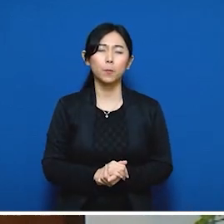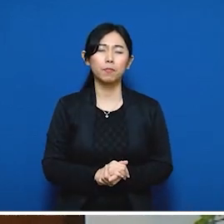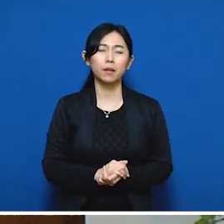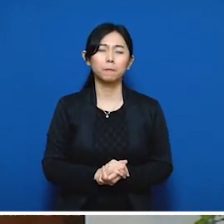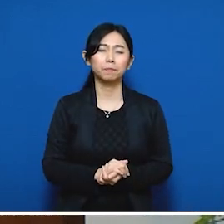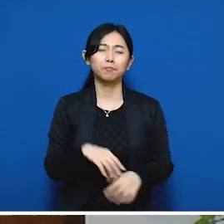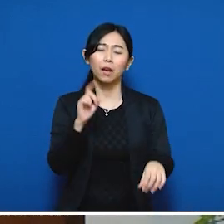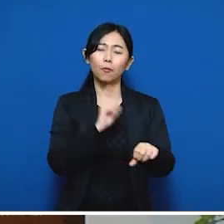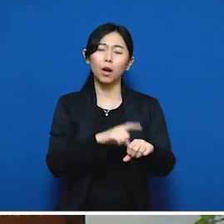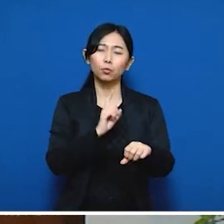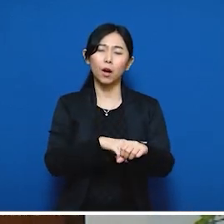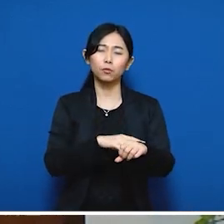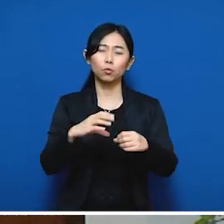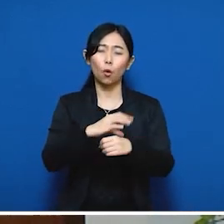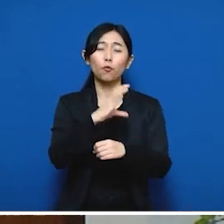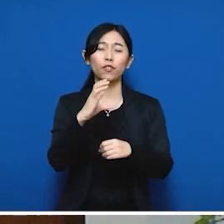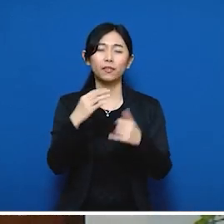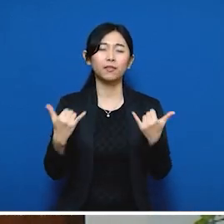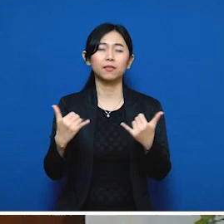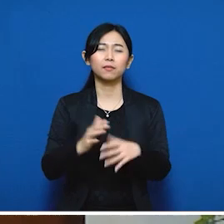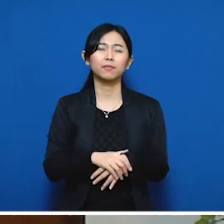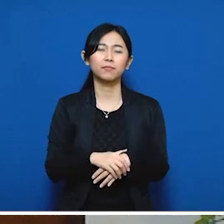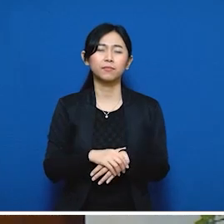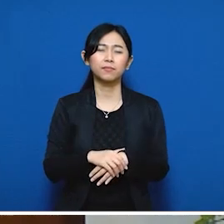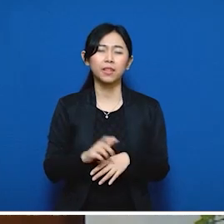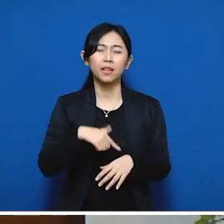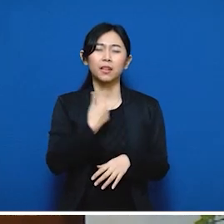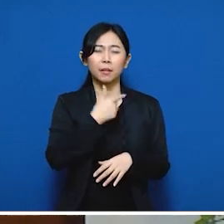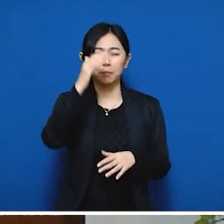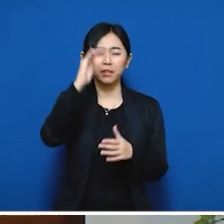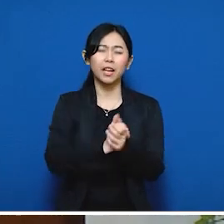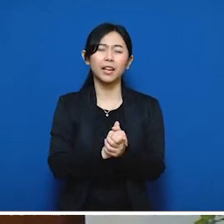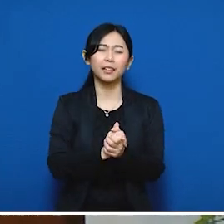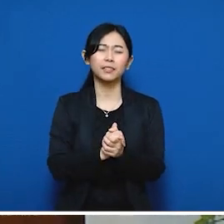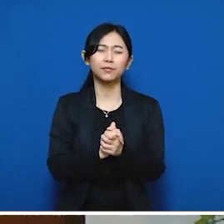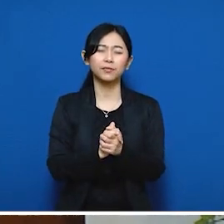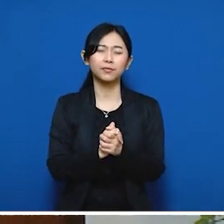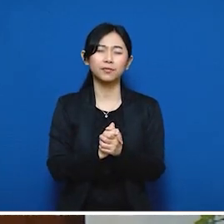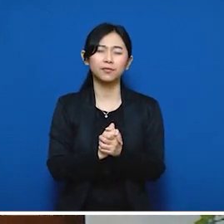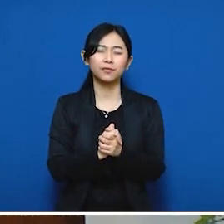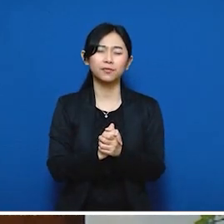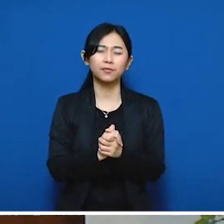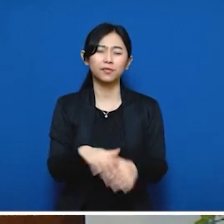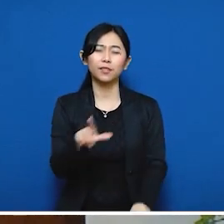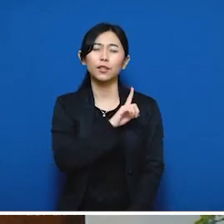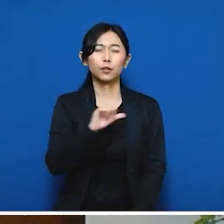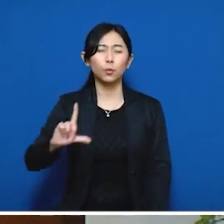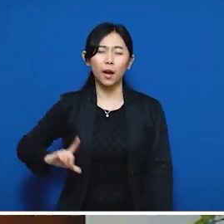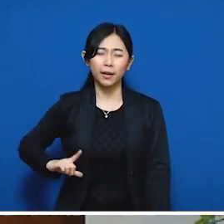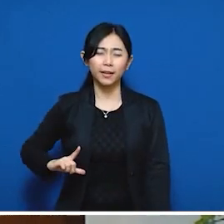pada masa pandemi ini. Kami percaya bahwa Tuhan